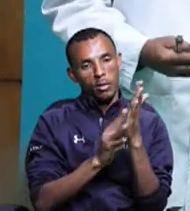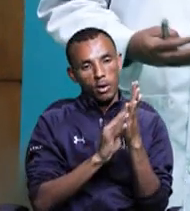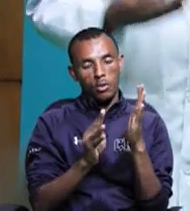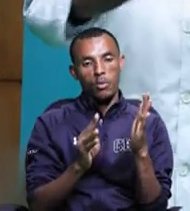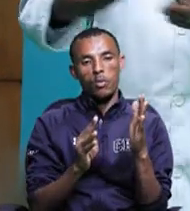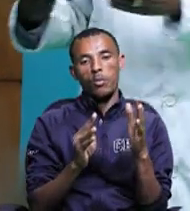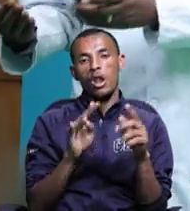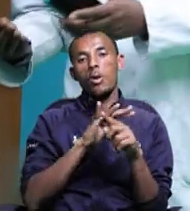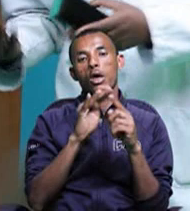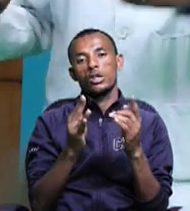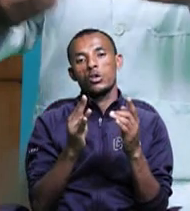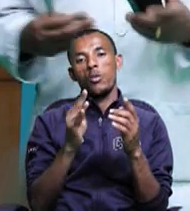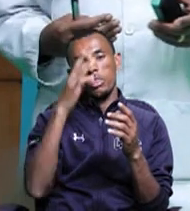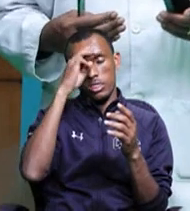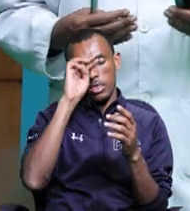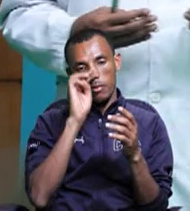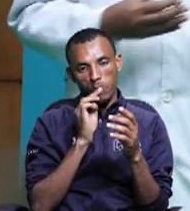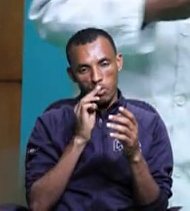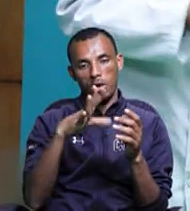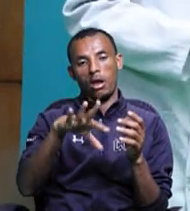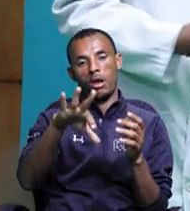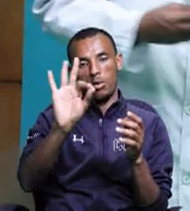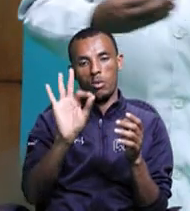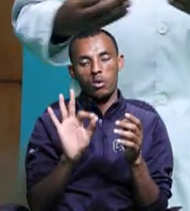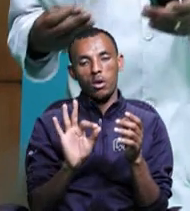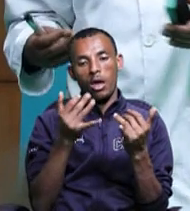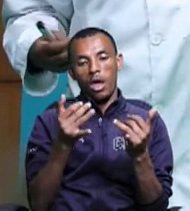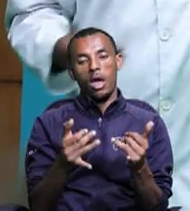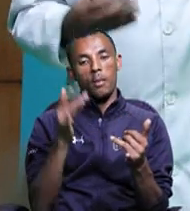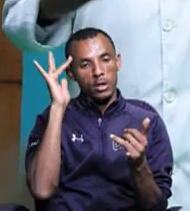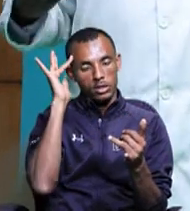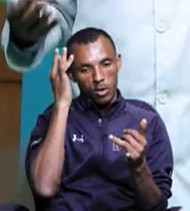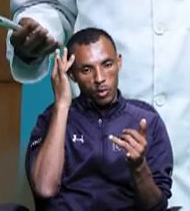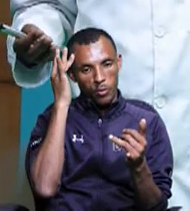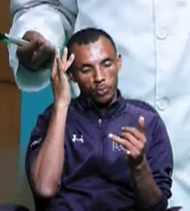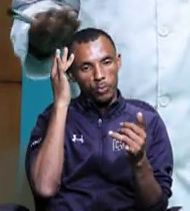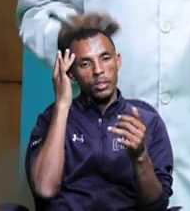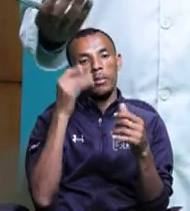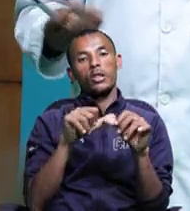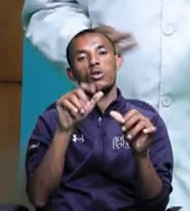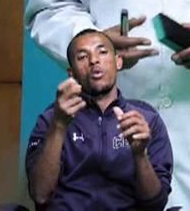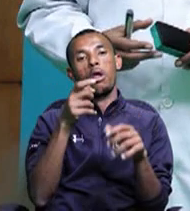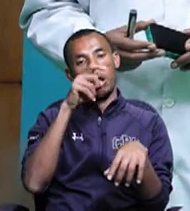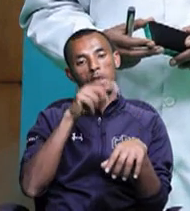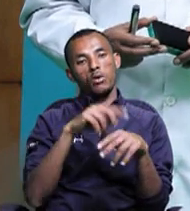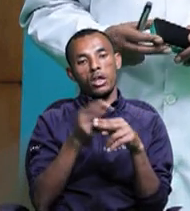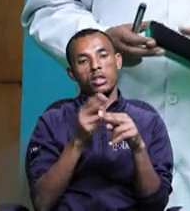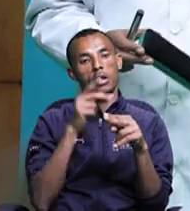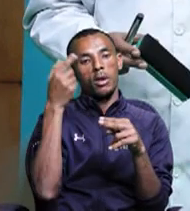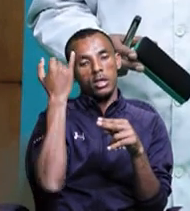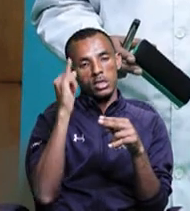ለሙያተኞችም ጥበቡን እንዲገልጽላቸው ይህ ወረርሽኝ የሚቀጥልም ከሆነ ጊዜውን እንዲያሳጥርልን ብለው ምክር አስተያየት